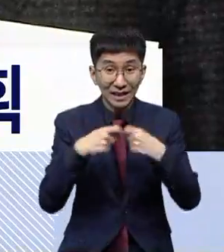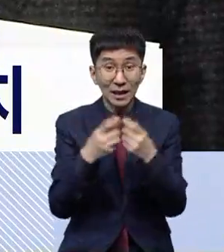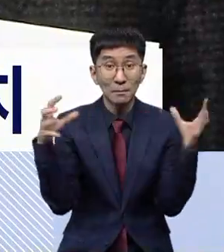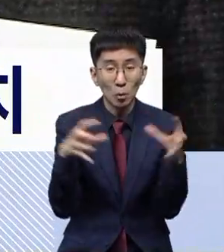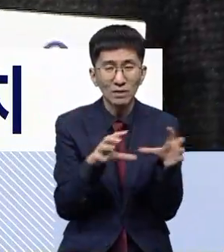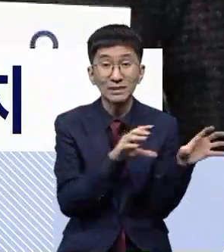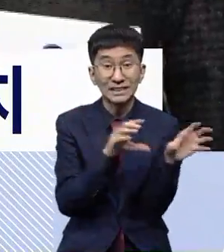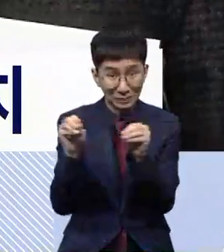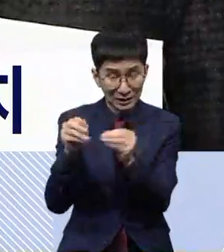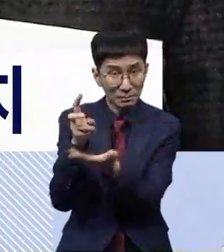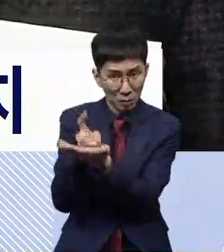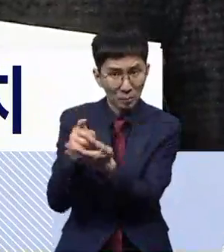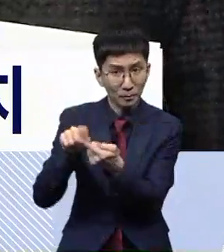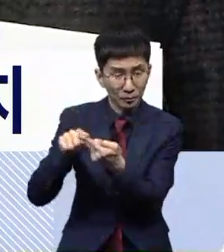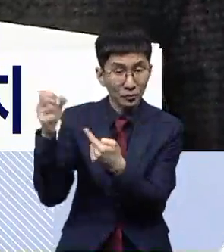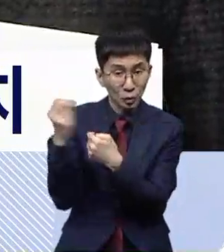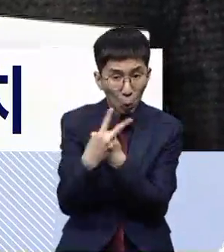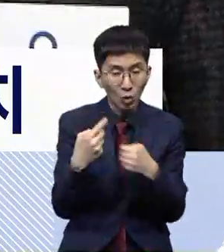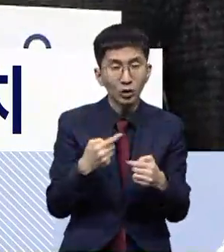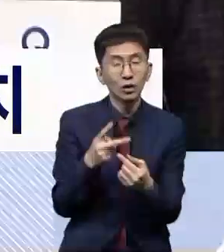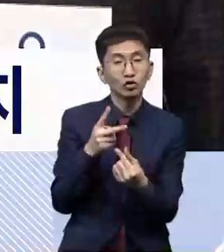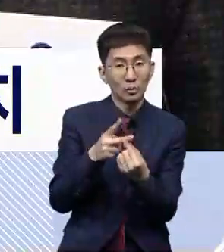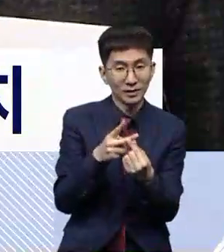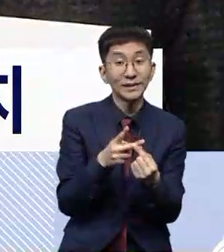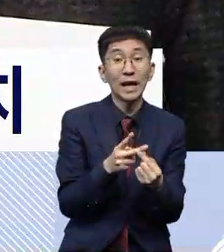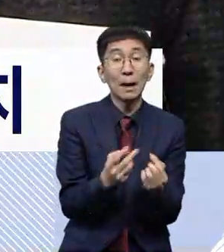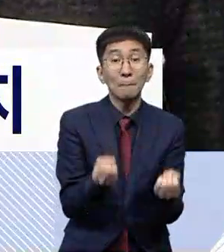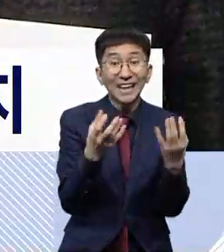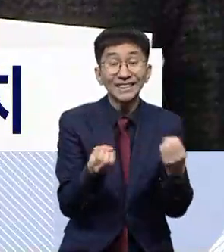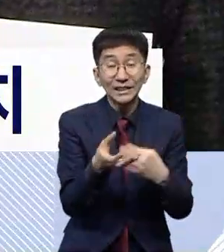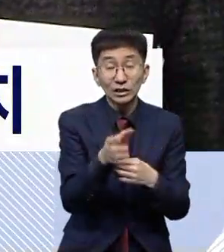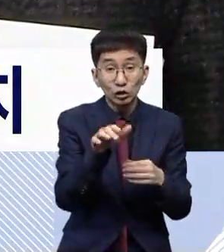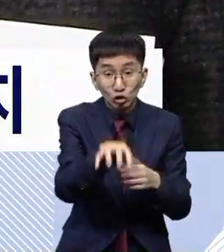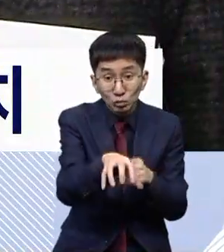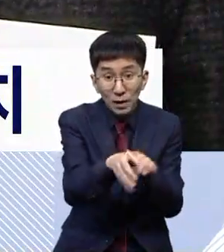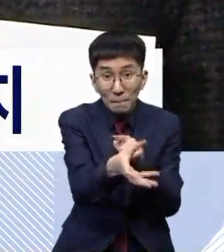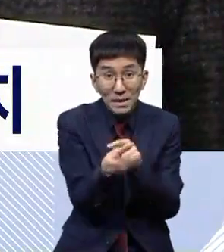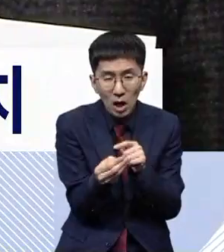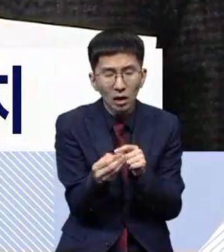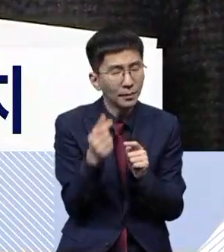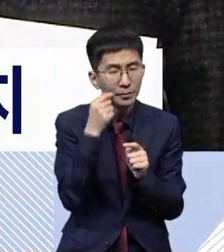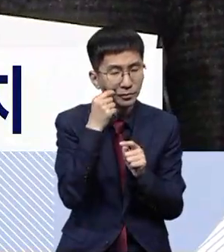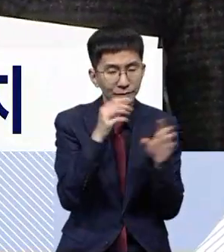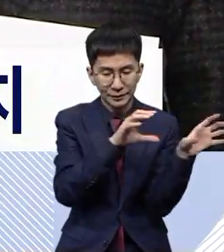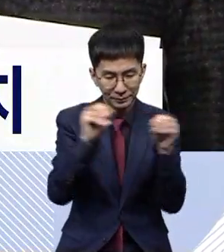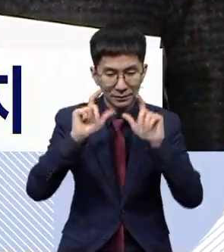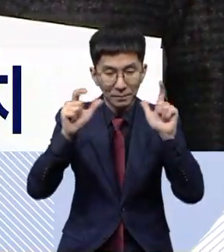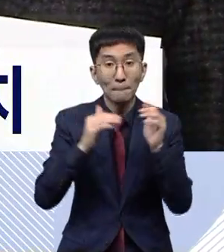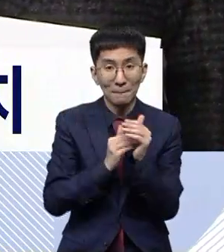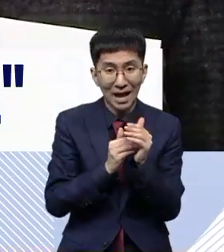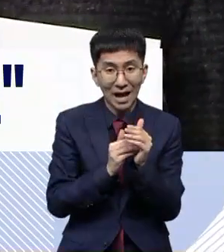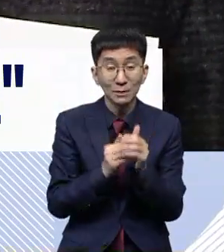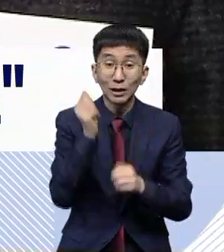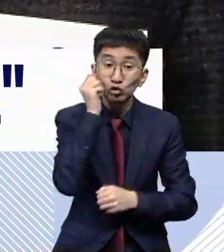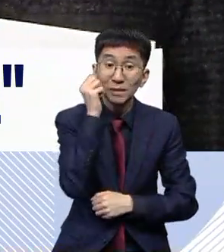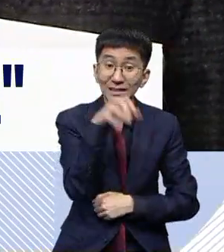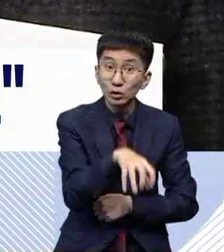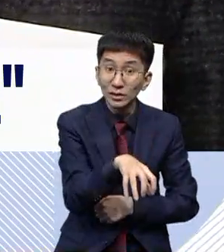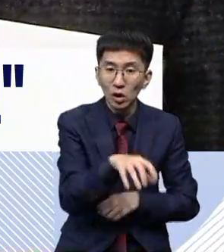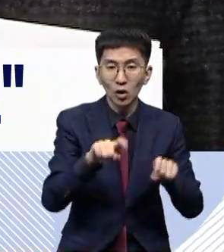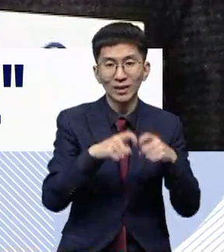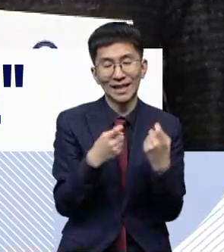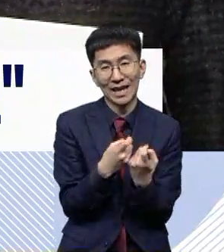금지 조치에 이어 모임 장소로 대여하는 이른바 파티룸에도 집합 금지 조치를 내렸습니다. 다만 숙박시설에서